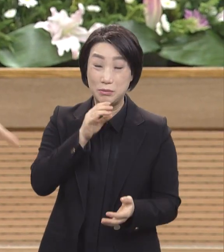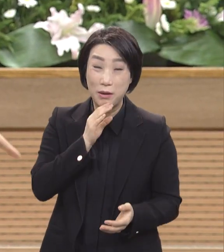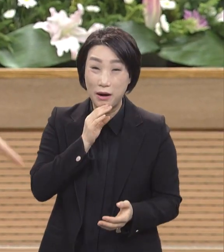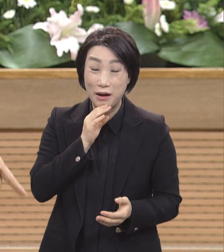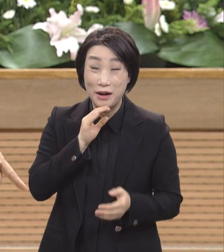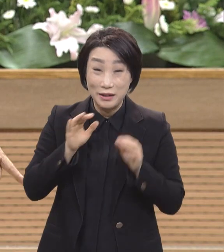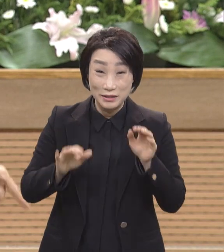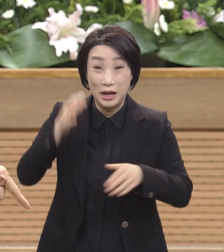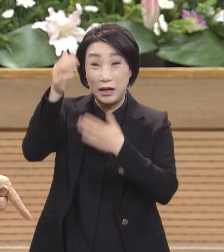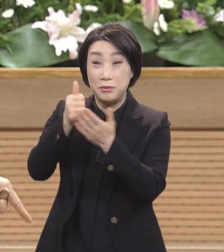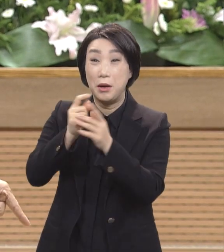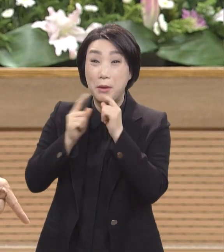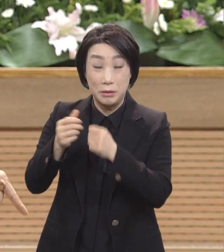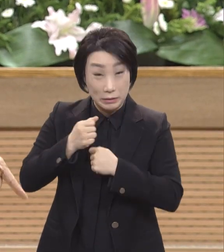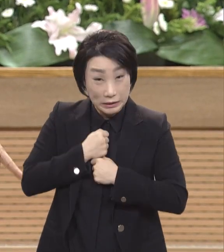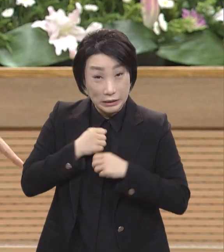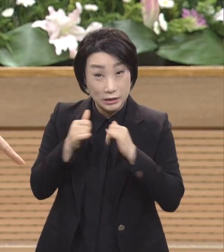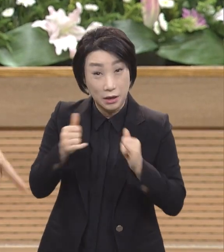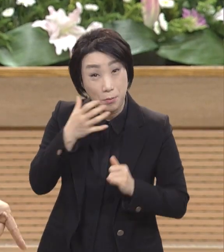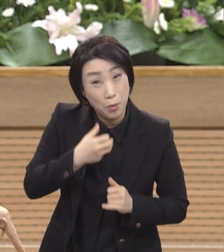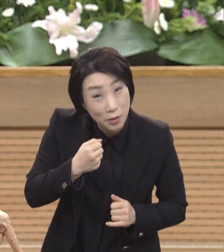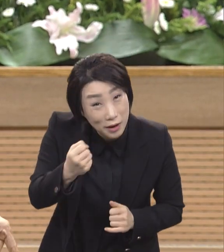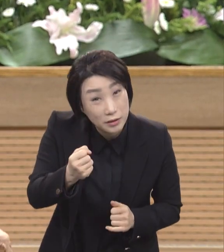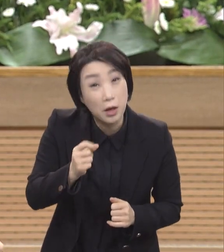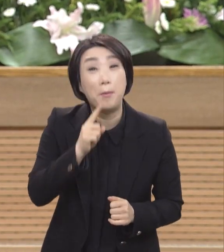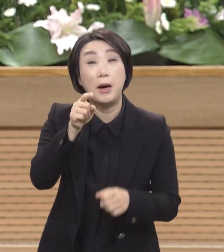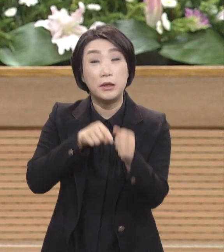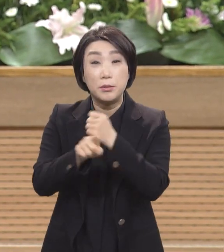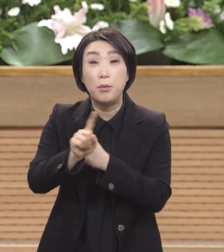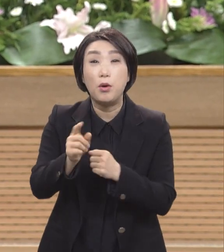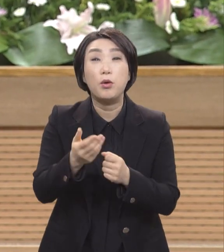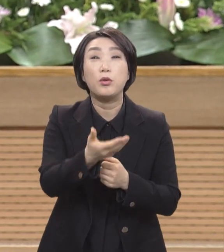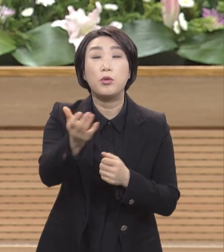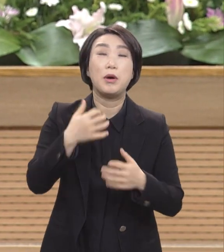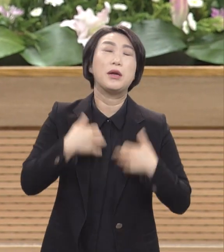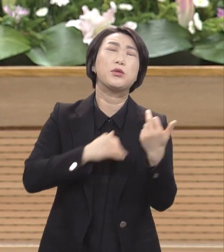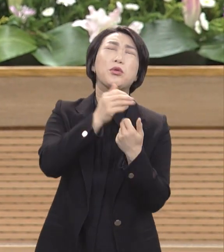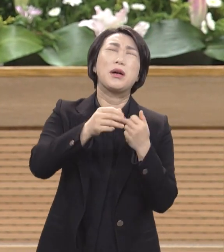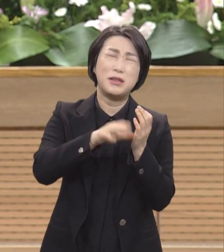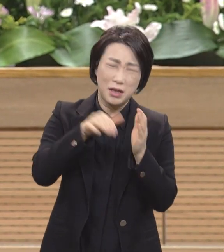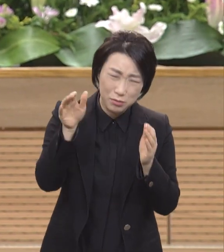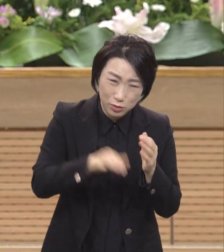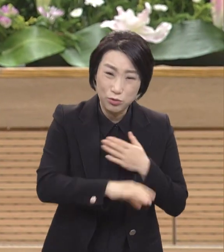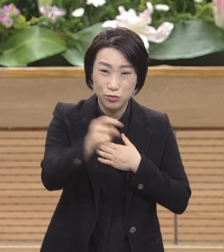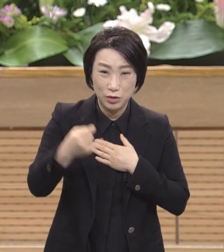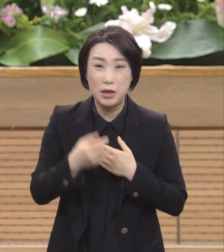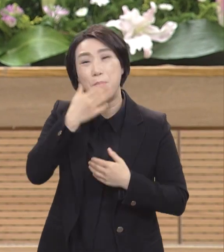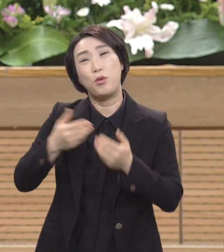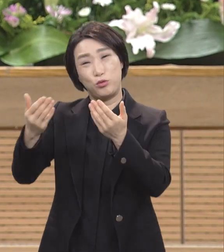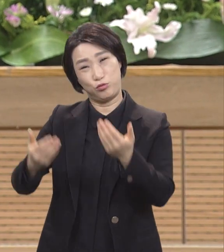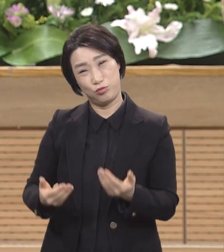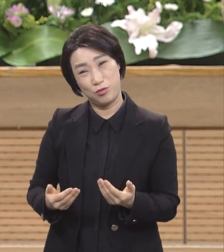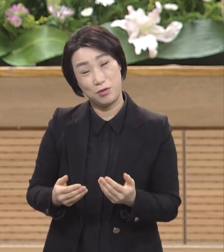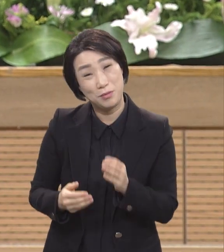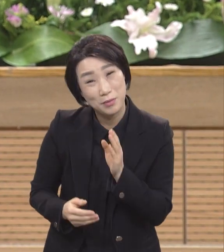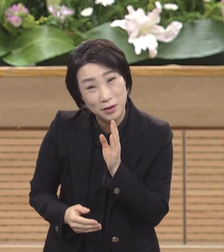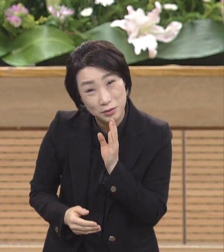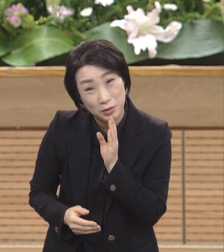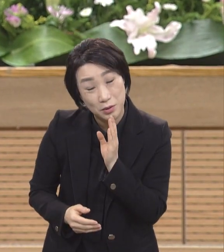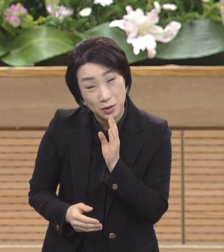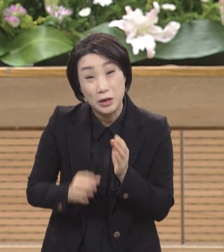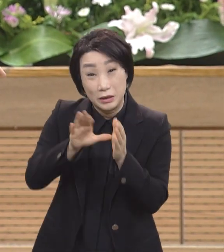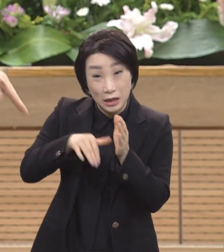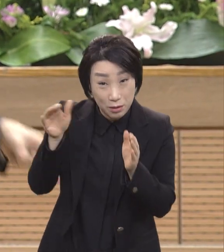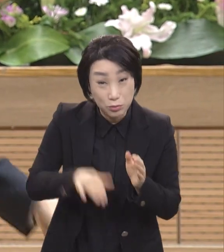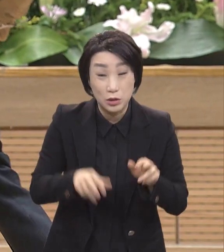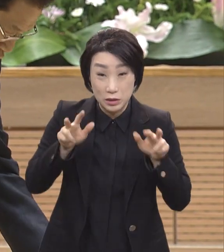하나님의 말씀을 지키는 자가 복이 있다는 것은 에덴부터 우리에게 주어진 축복이요.